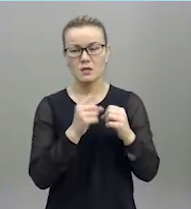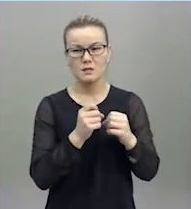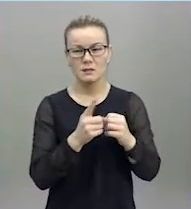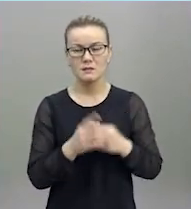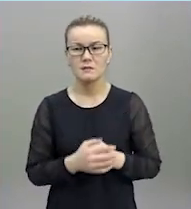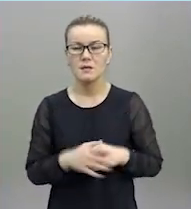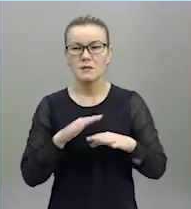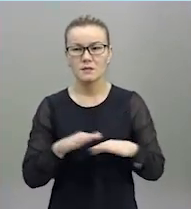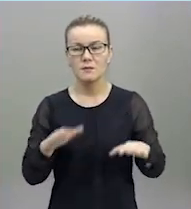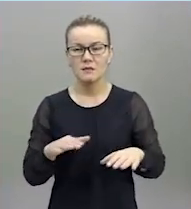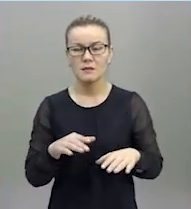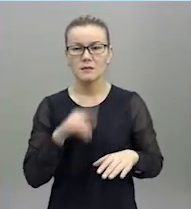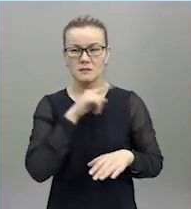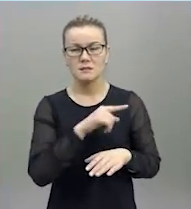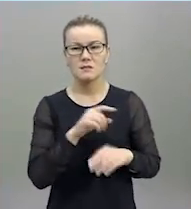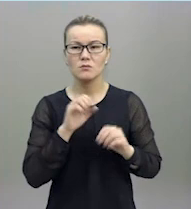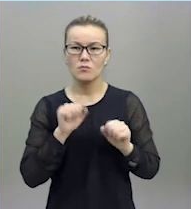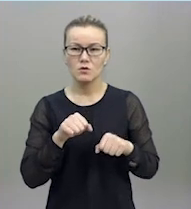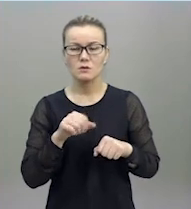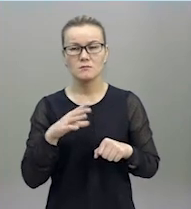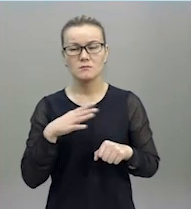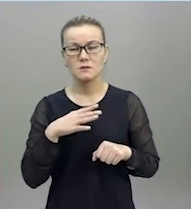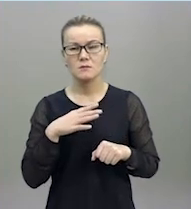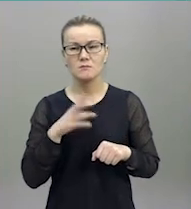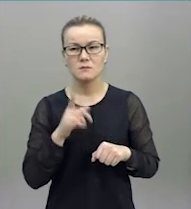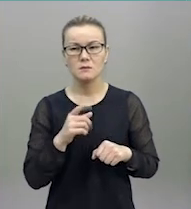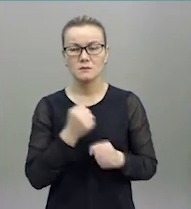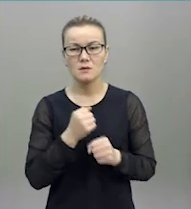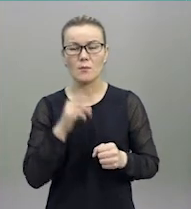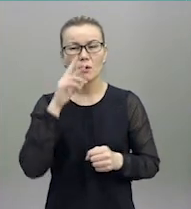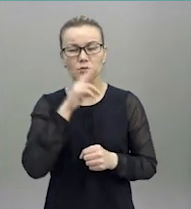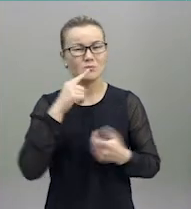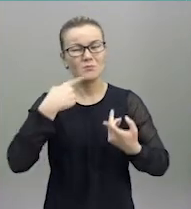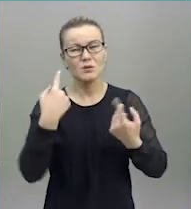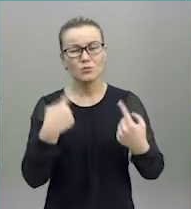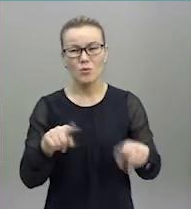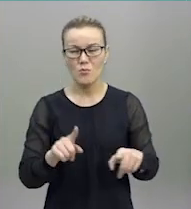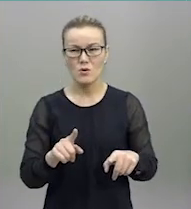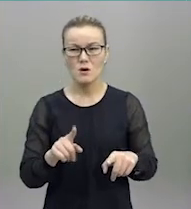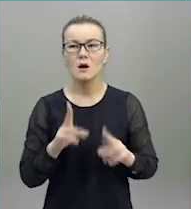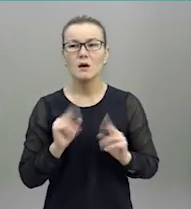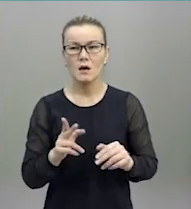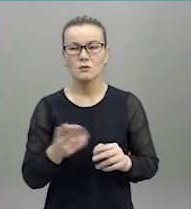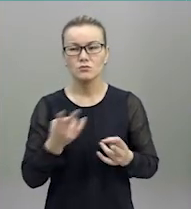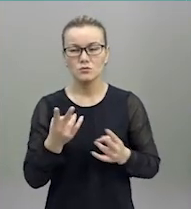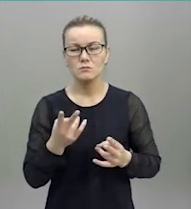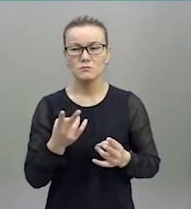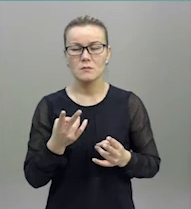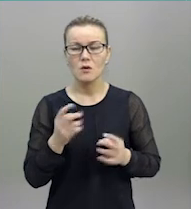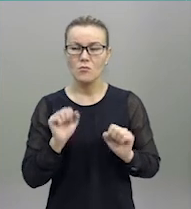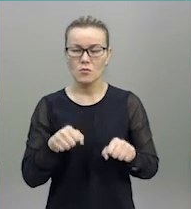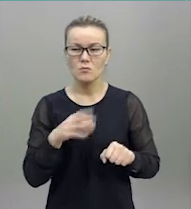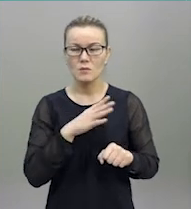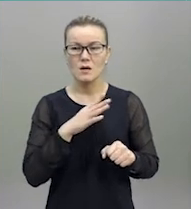ребят ну вот здесь можно было бы сделать по другому как можно было сначала привести подобные слагаемые